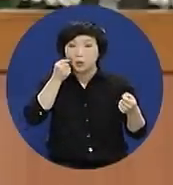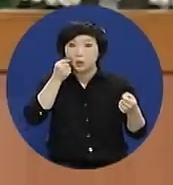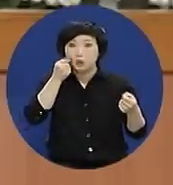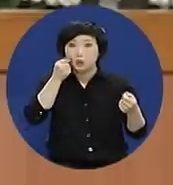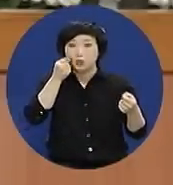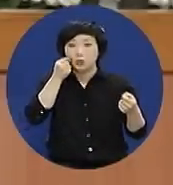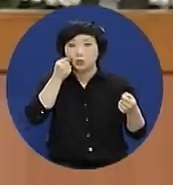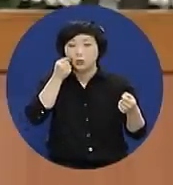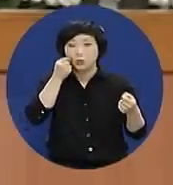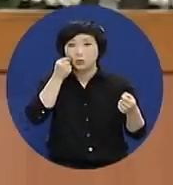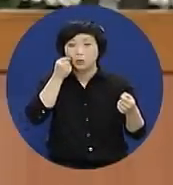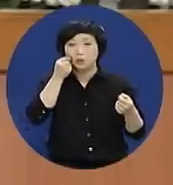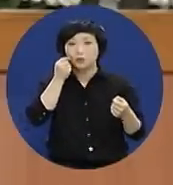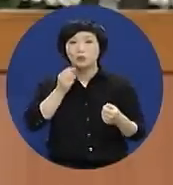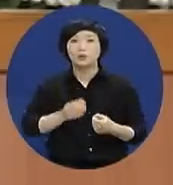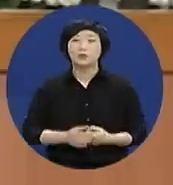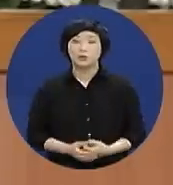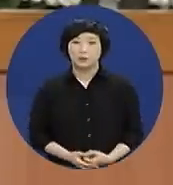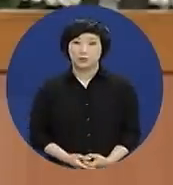まし